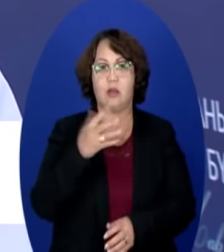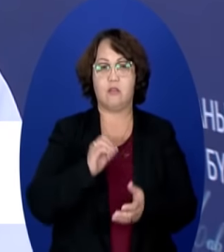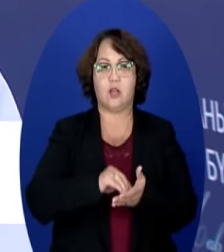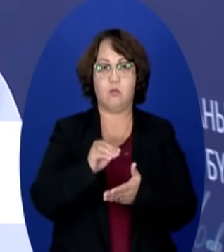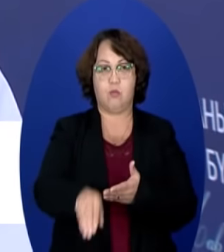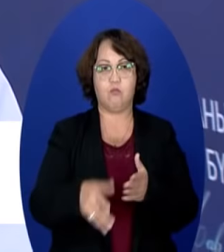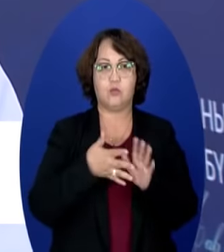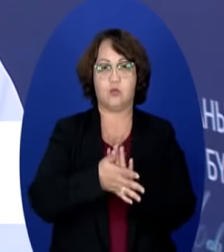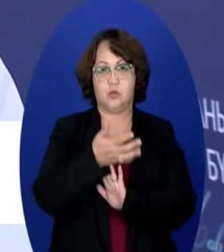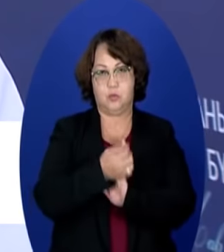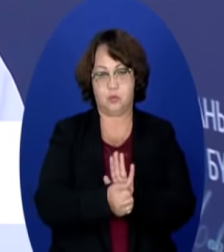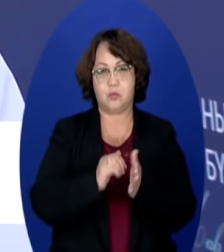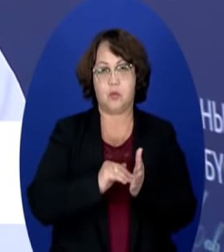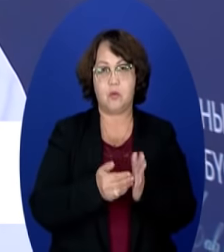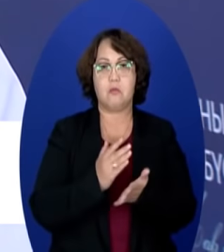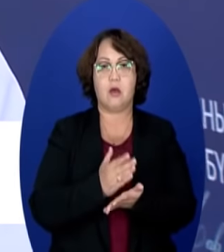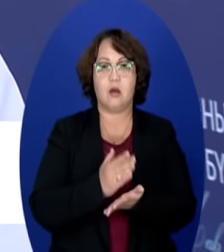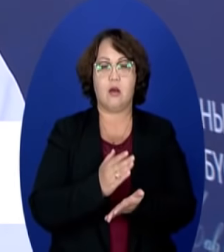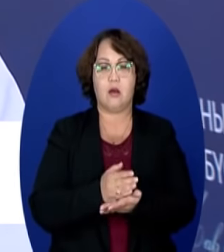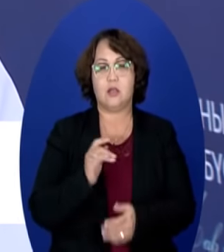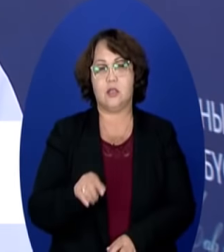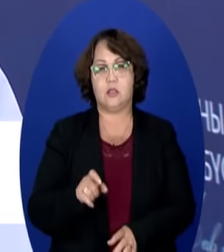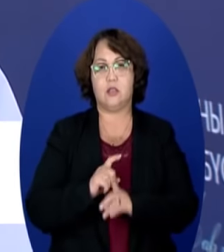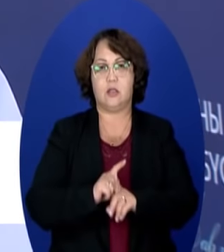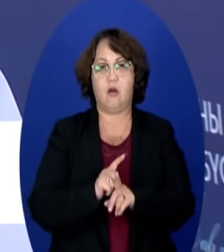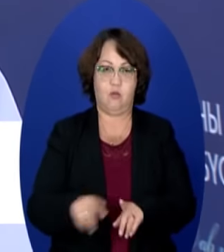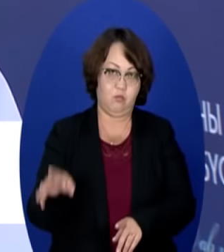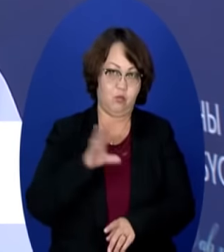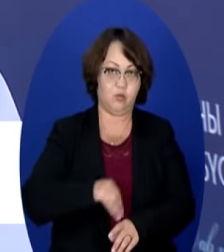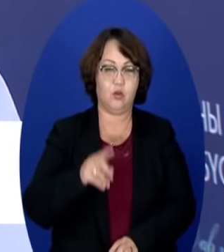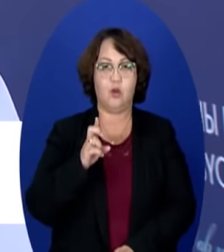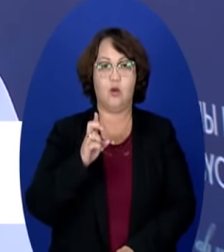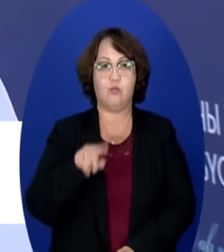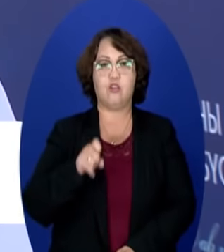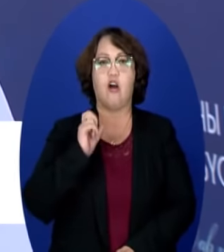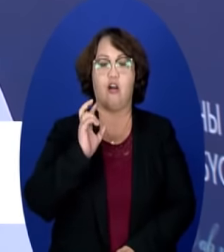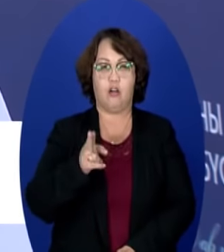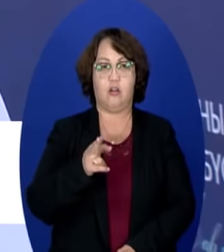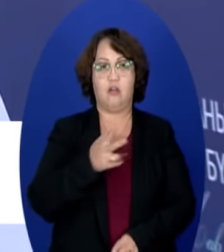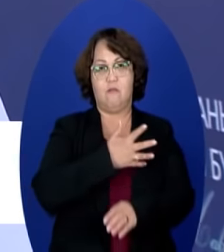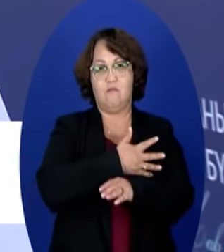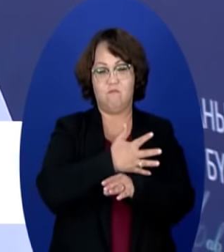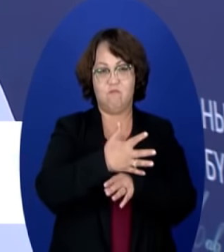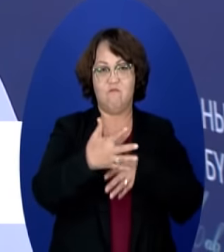төгрөг тавьж өгсөн байж байгаа. За энэ одоо яг энэ хүрээндээ бол бид нэгээд блоклоод одоо блоксон